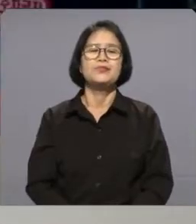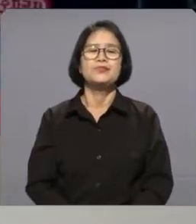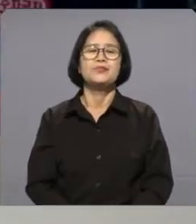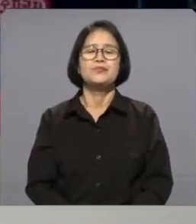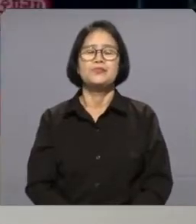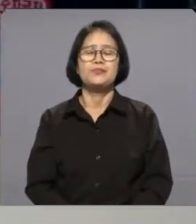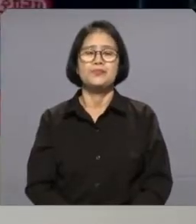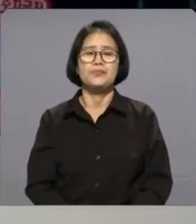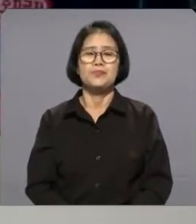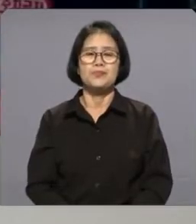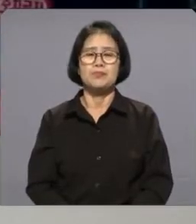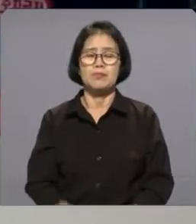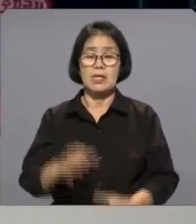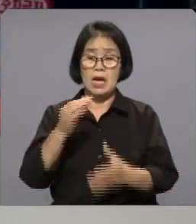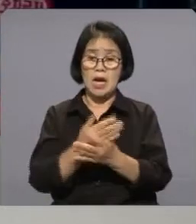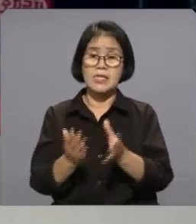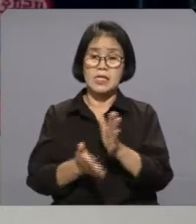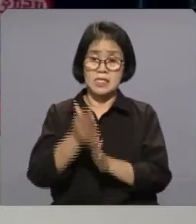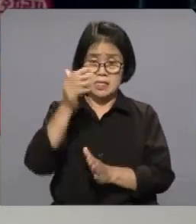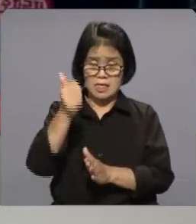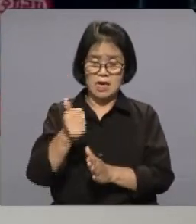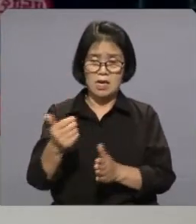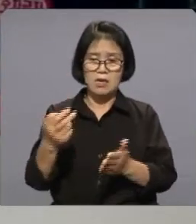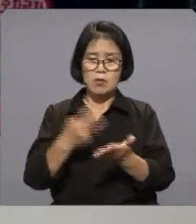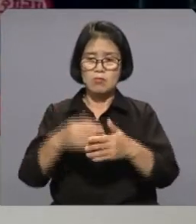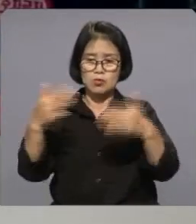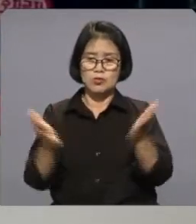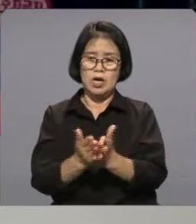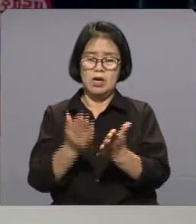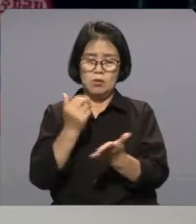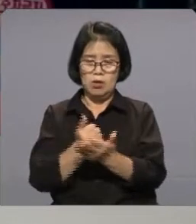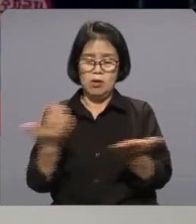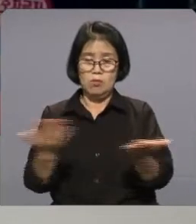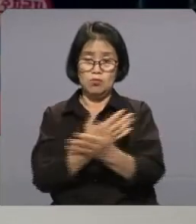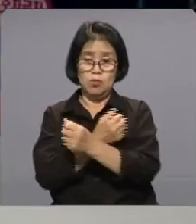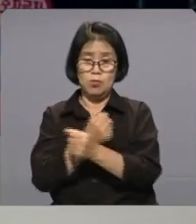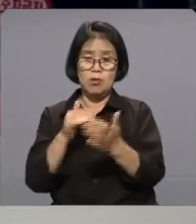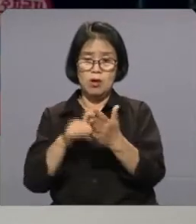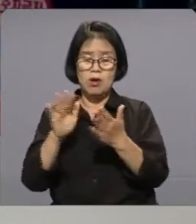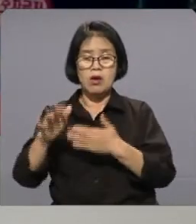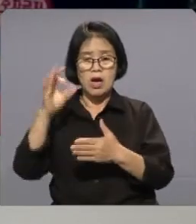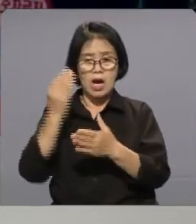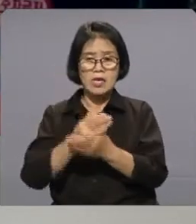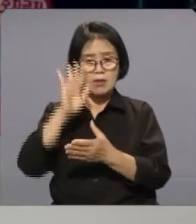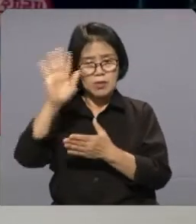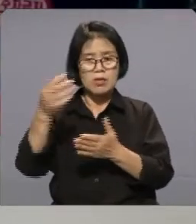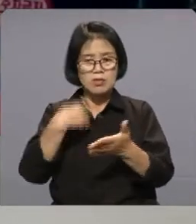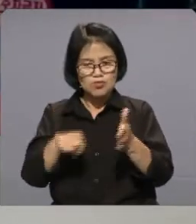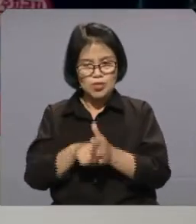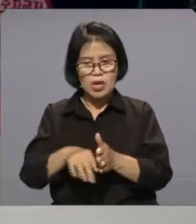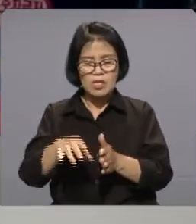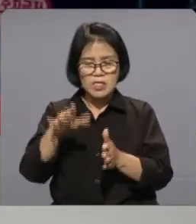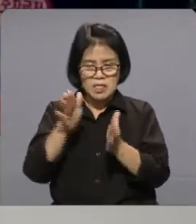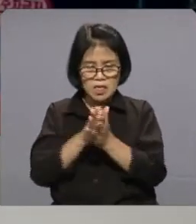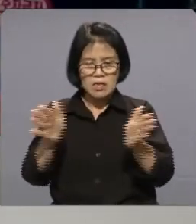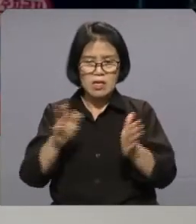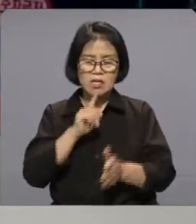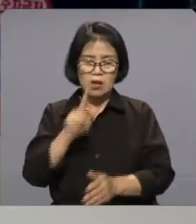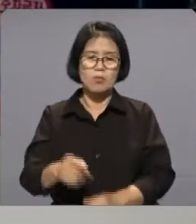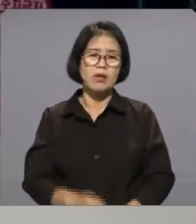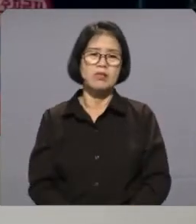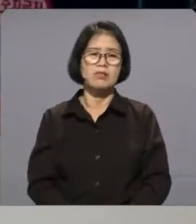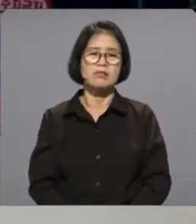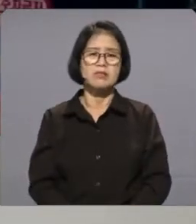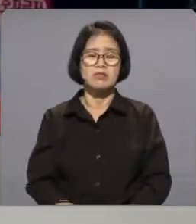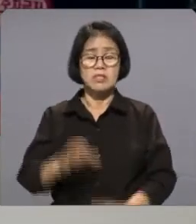네, 최대호 안양시장, 한동훈 법무부 장관 업무 협약을 맺고 나서 안양의 미래를 위한 첫 발을 뗐다 이렇게 얘기를 했는데 사실